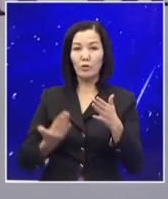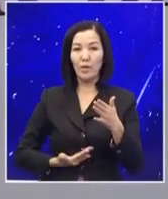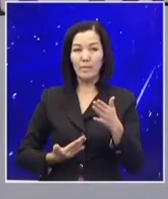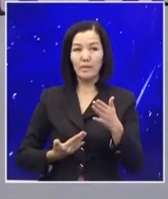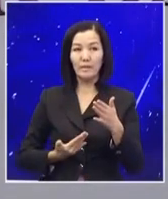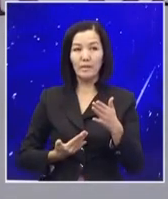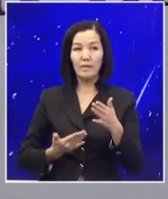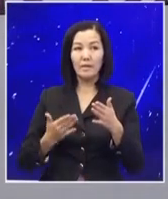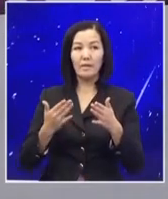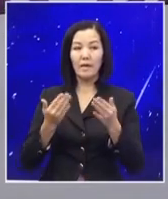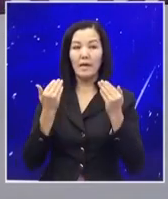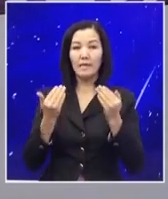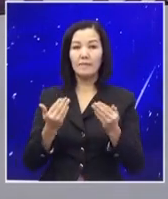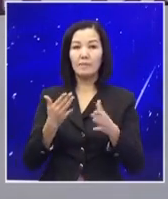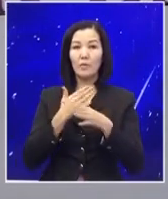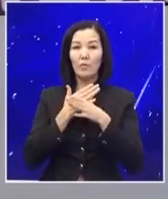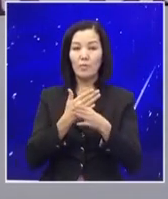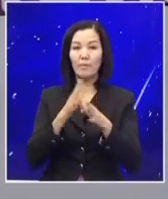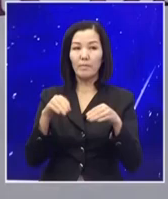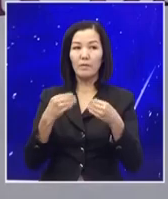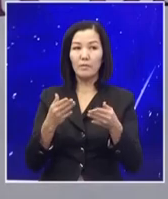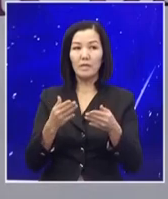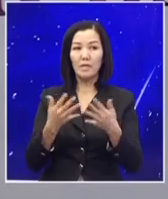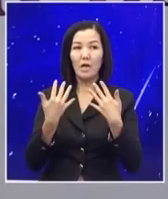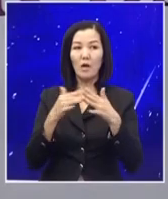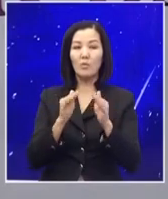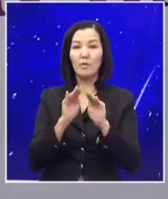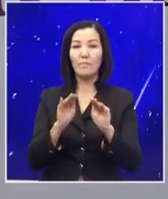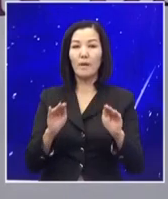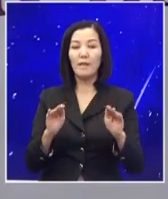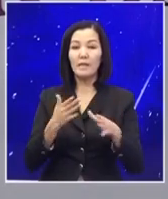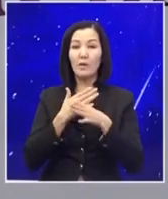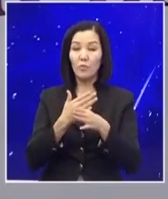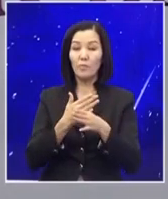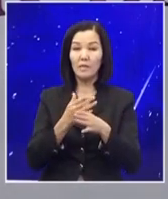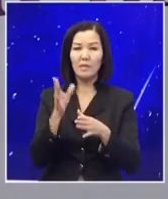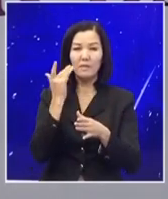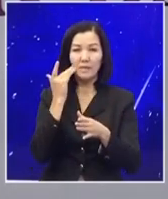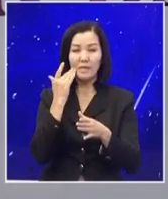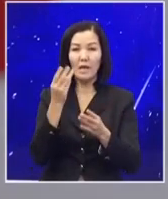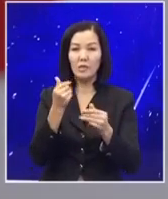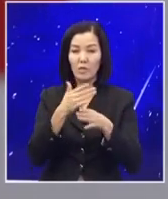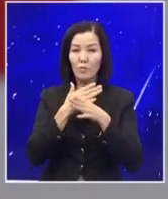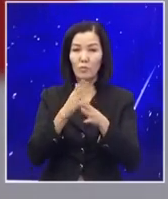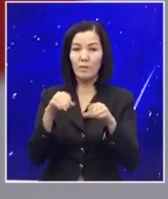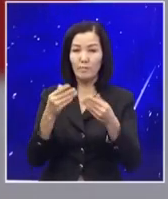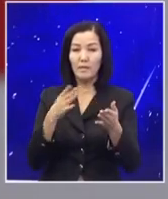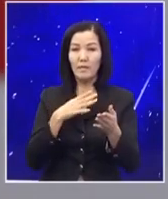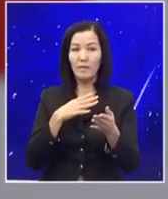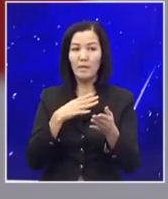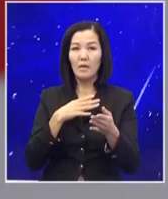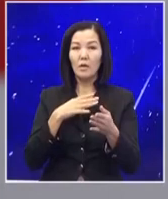имамыз бізге көмектесі ватыр. Сол жердің ауылдың балалары да бәрі көмектеседі бізге. Ақшылай да беріп ватыр, көмектесіп ватыр. Енді